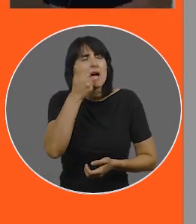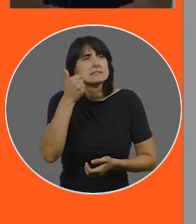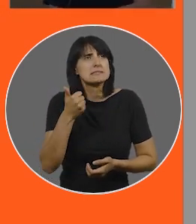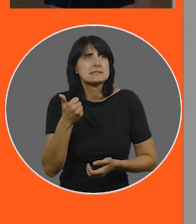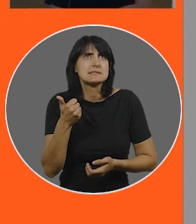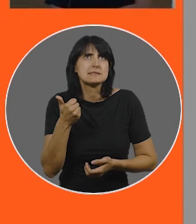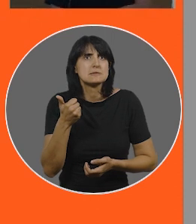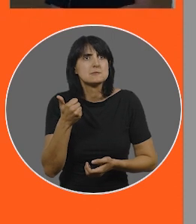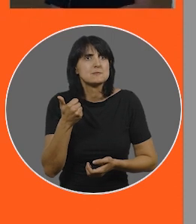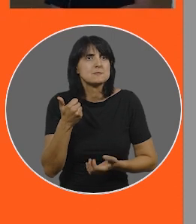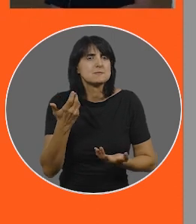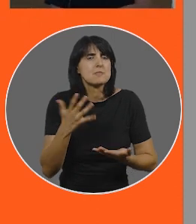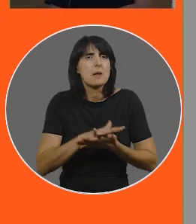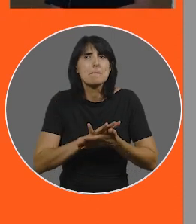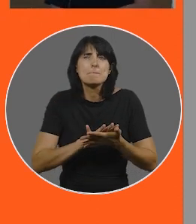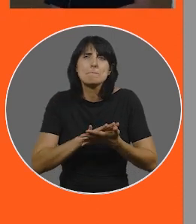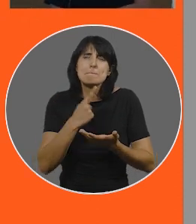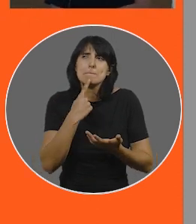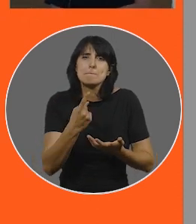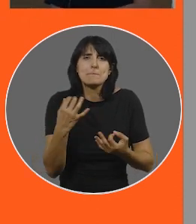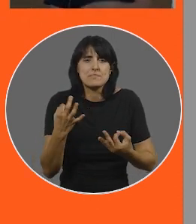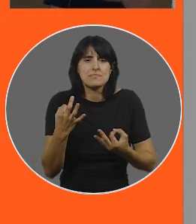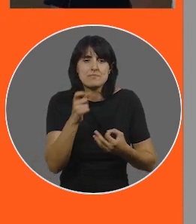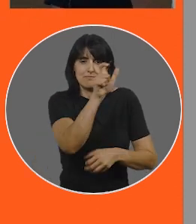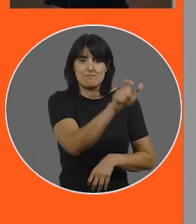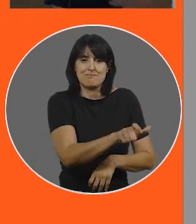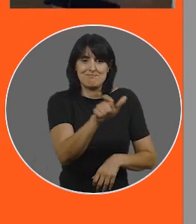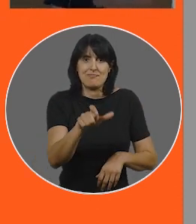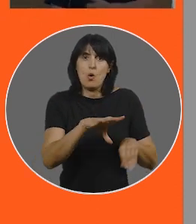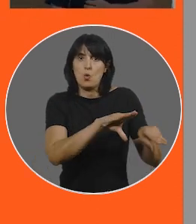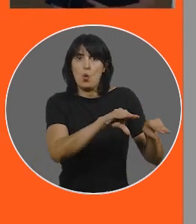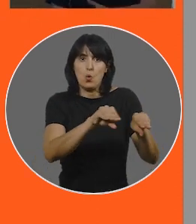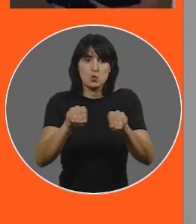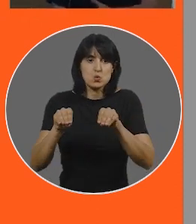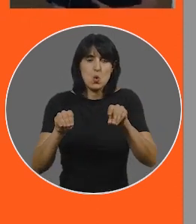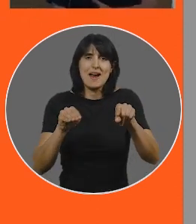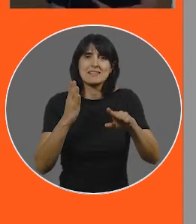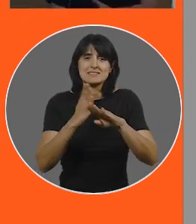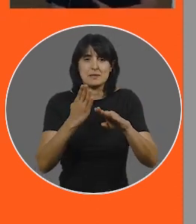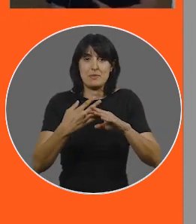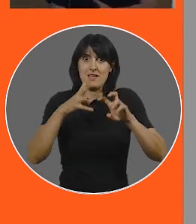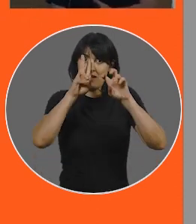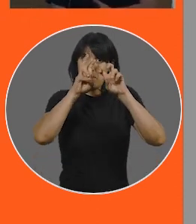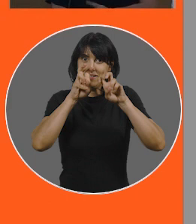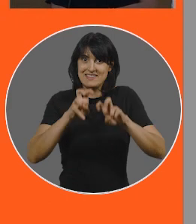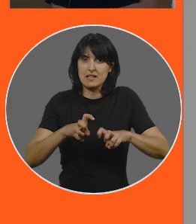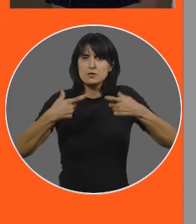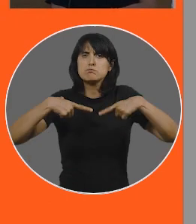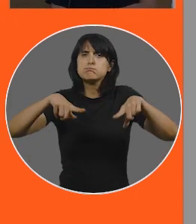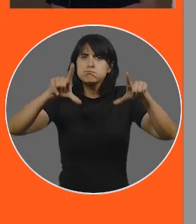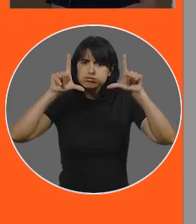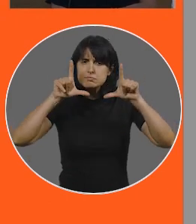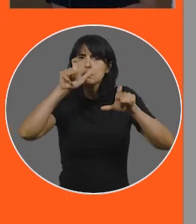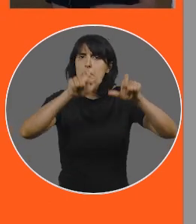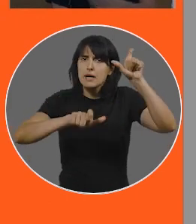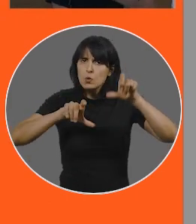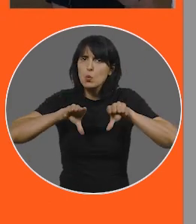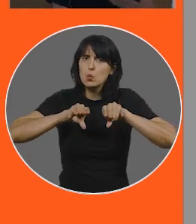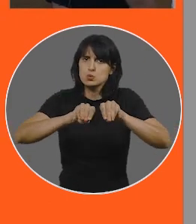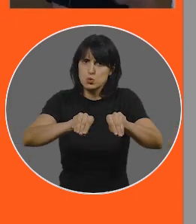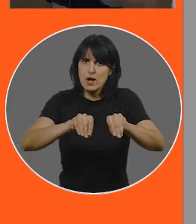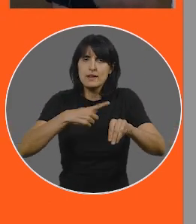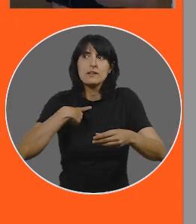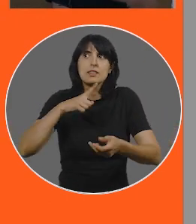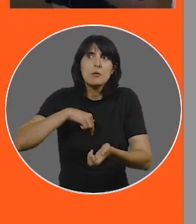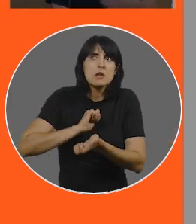agrada parlar... Intentem dir que tenim els usuaris al centre de les nostres investigacions, que ens agrada